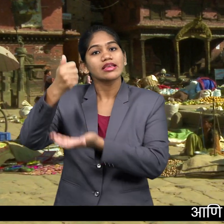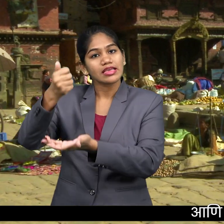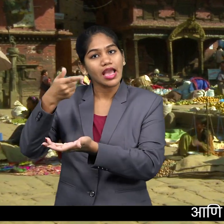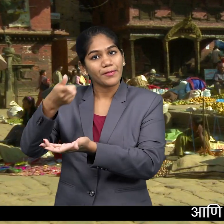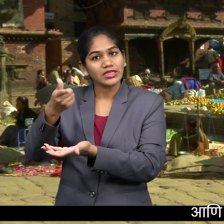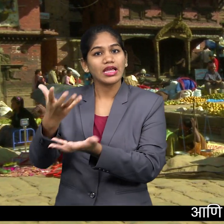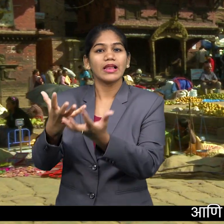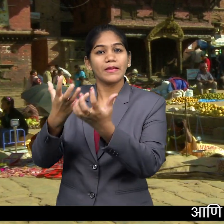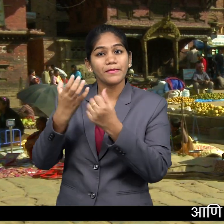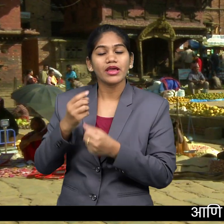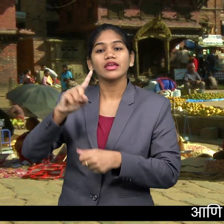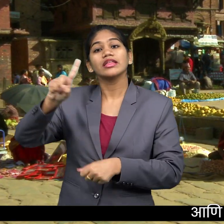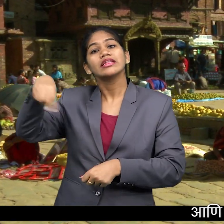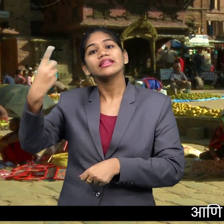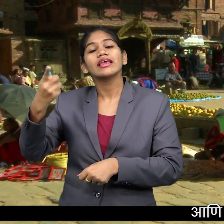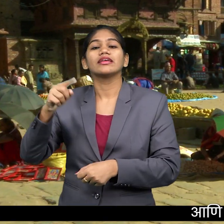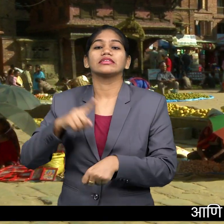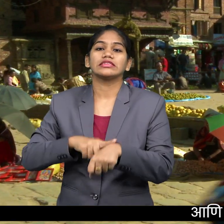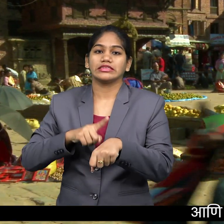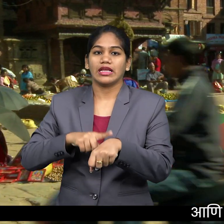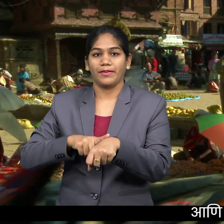आणि पुढील हंगामासाठी